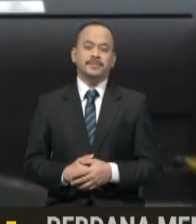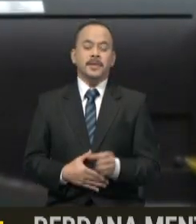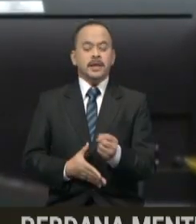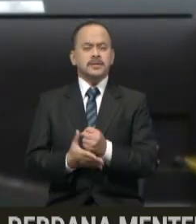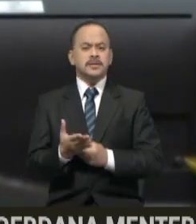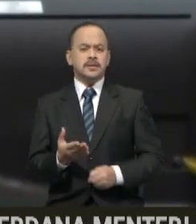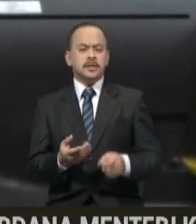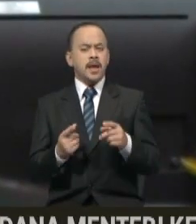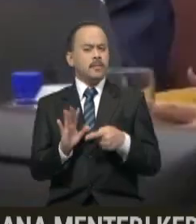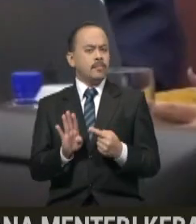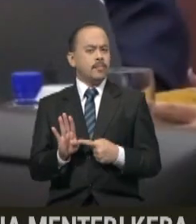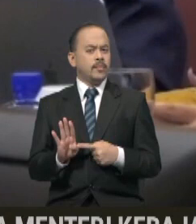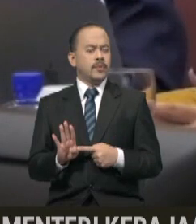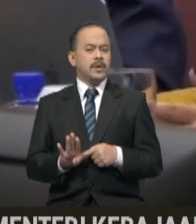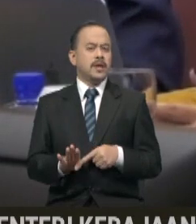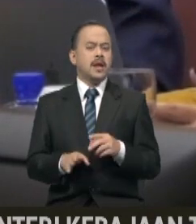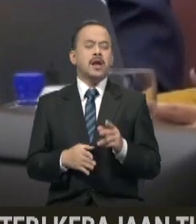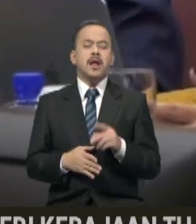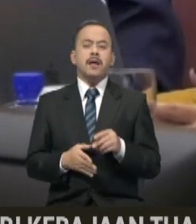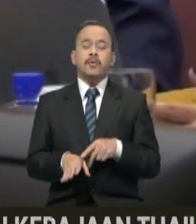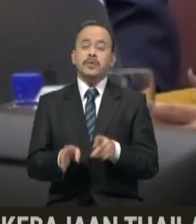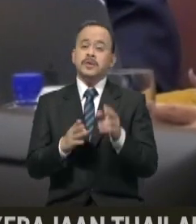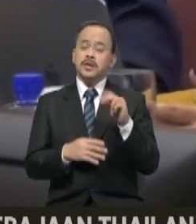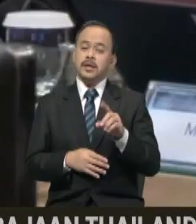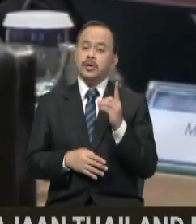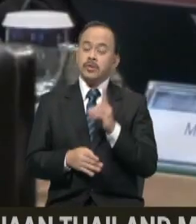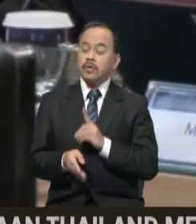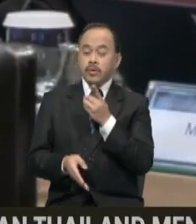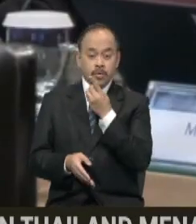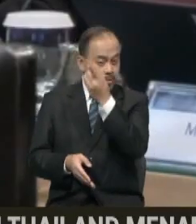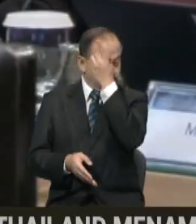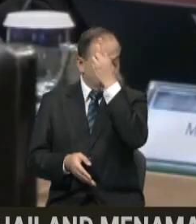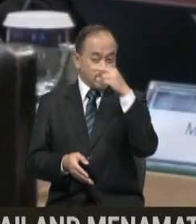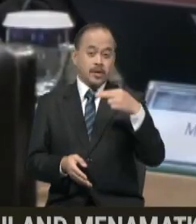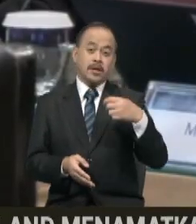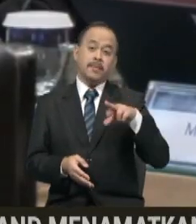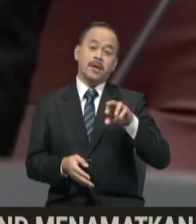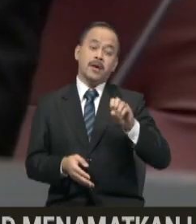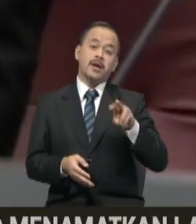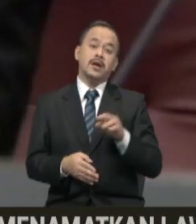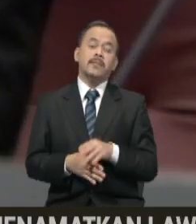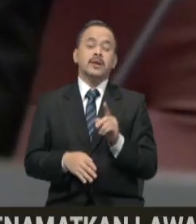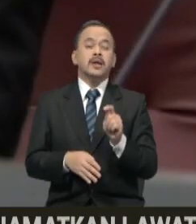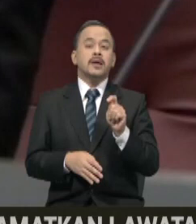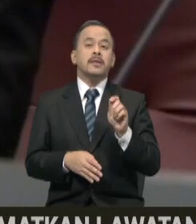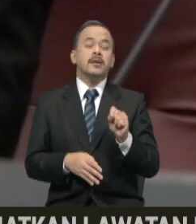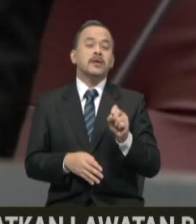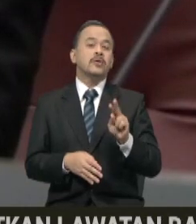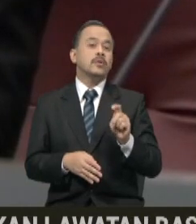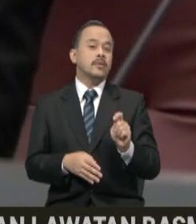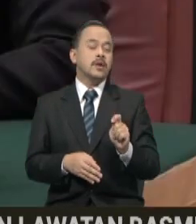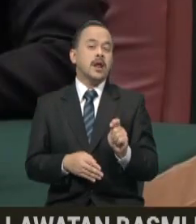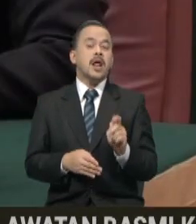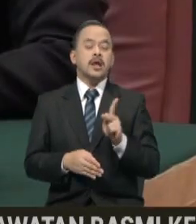Sesi plenari dipengerusikan oleh Dr. Dayang Siti Nur Kalbi binti Haji Wahsal Fillah, Timbalan Setiausaha Tetap Kebudayaan